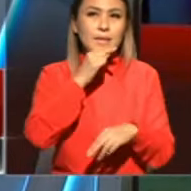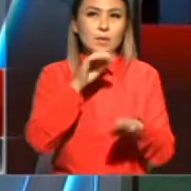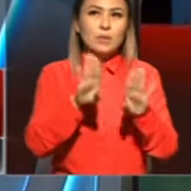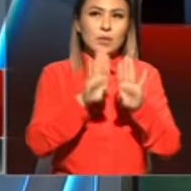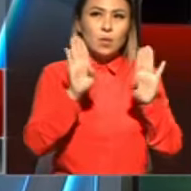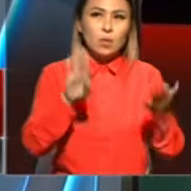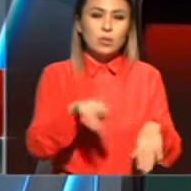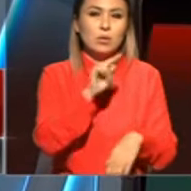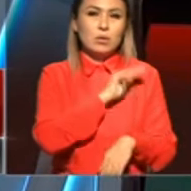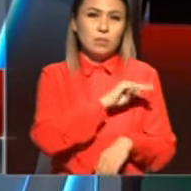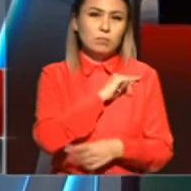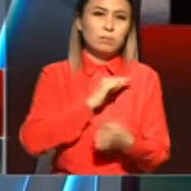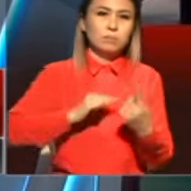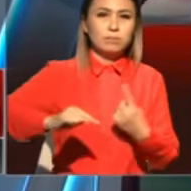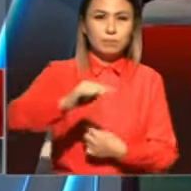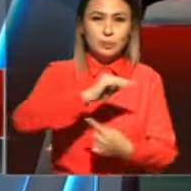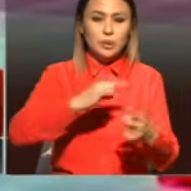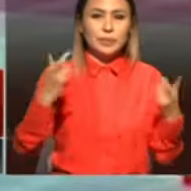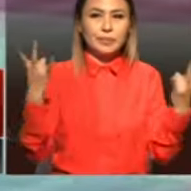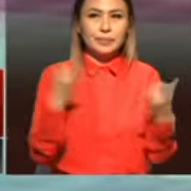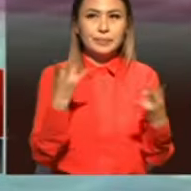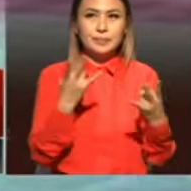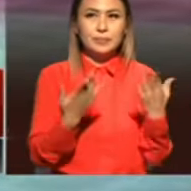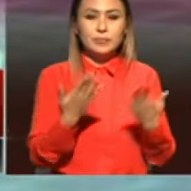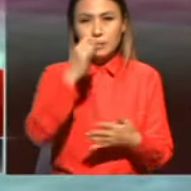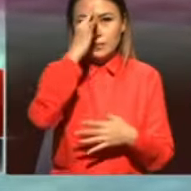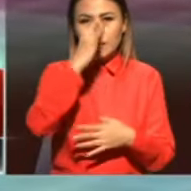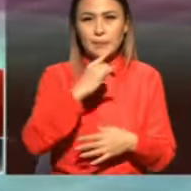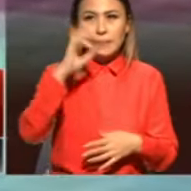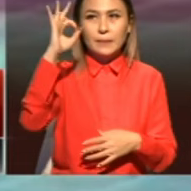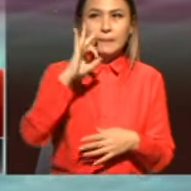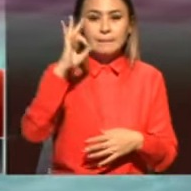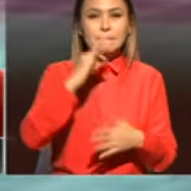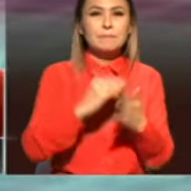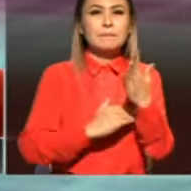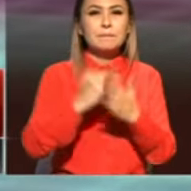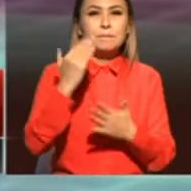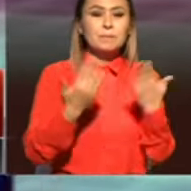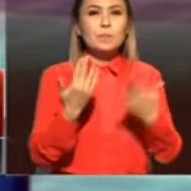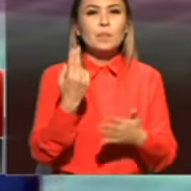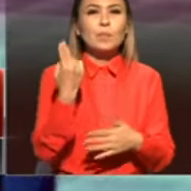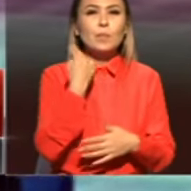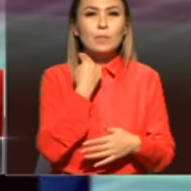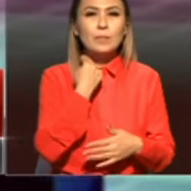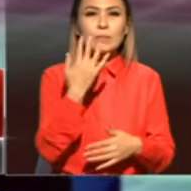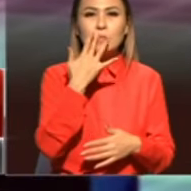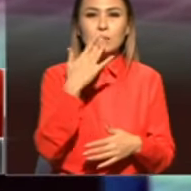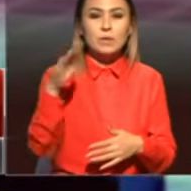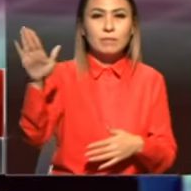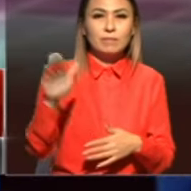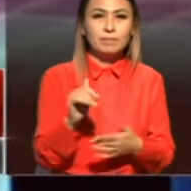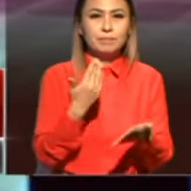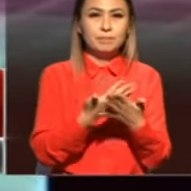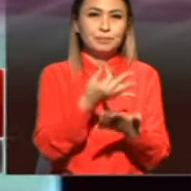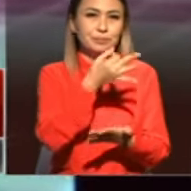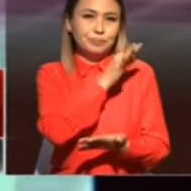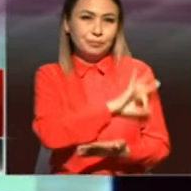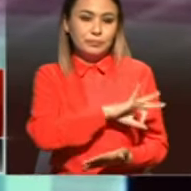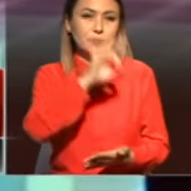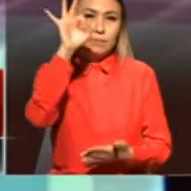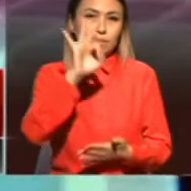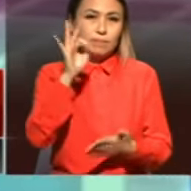ол жұмыс жасау керек. Қарыз алатын болса, біздегі Қазақстанның пайызы онсыз да жоғары. Егер шынымен де шетелден тиімді бір арзан